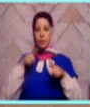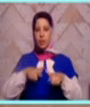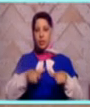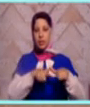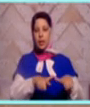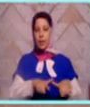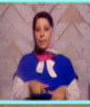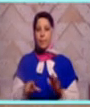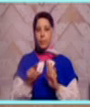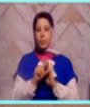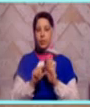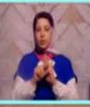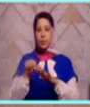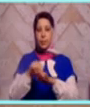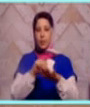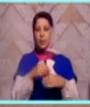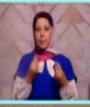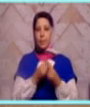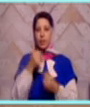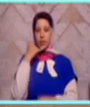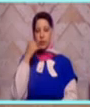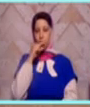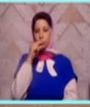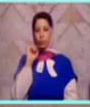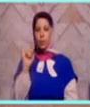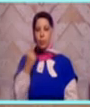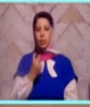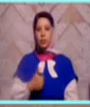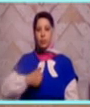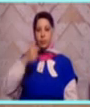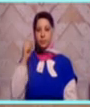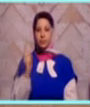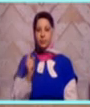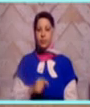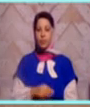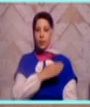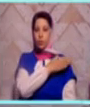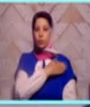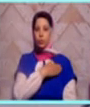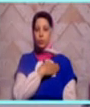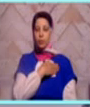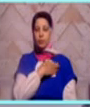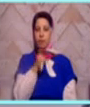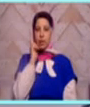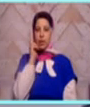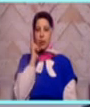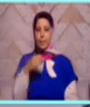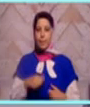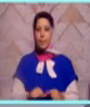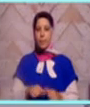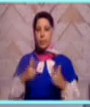بعض المناطق. مع الهاتف الآن الدكتورة منار غانم، عضو المركز الإعلامي بالهيئة